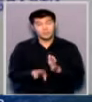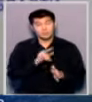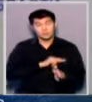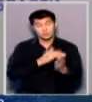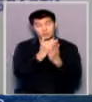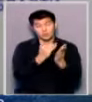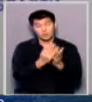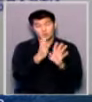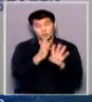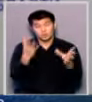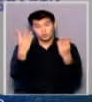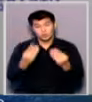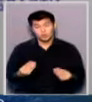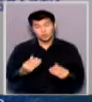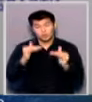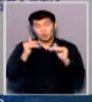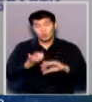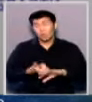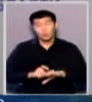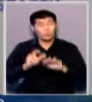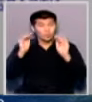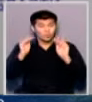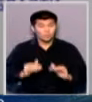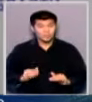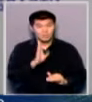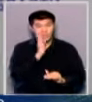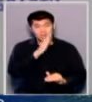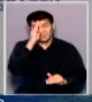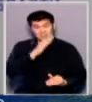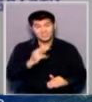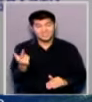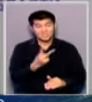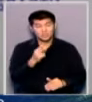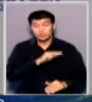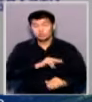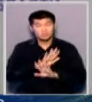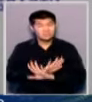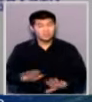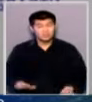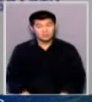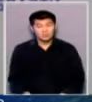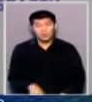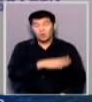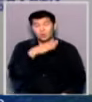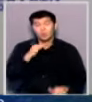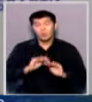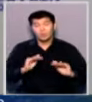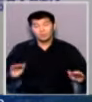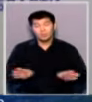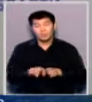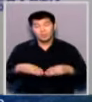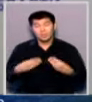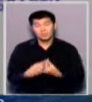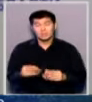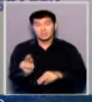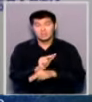есепте тұрған күн көріс деңгейі өте төмен, ата-анасы екеуі де жұмыс жасамайтын көп балалы әртүрлі категорияда